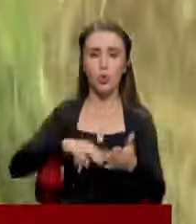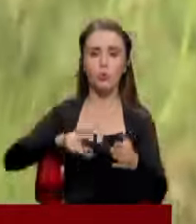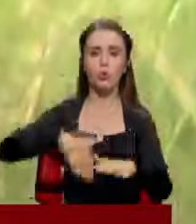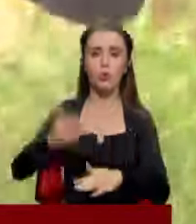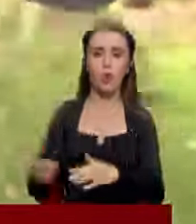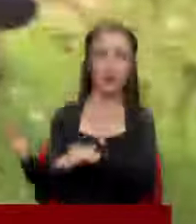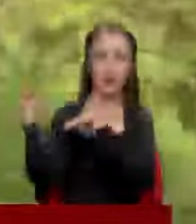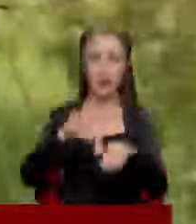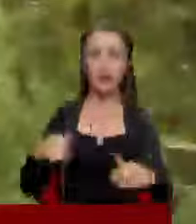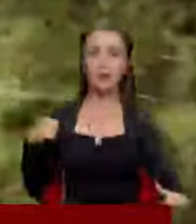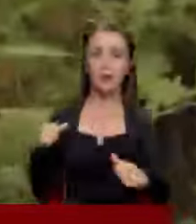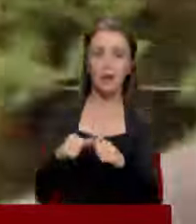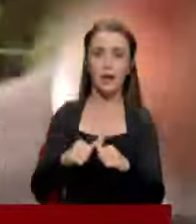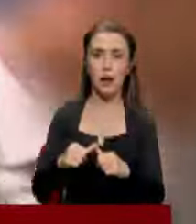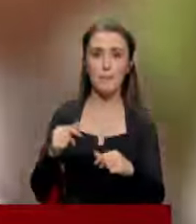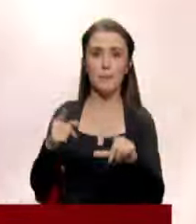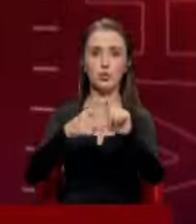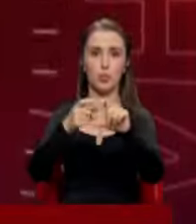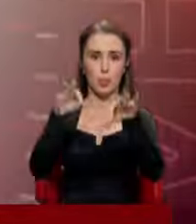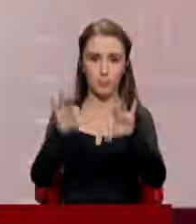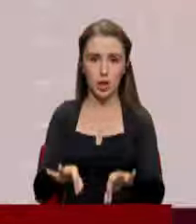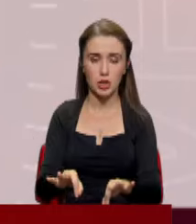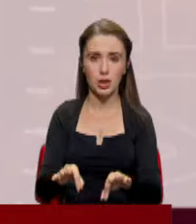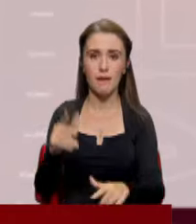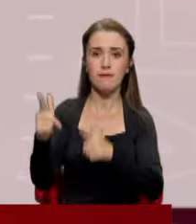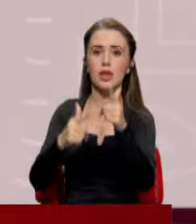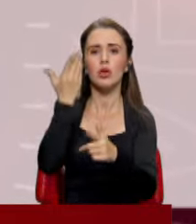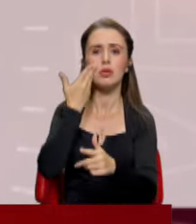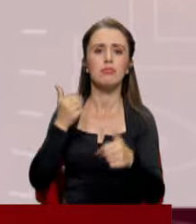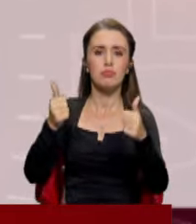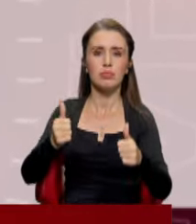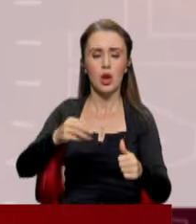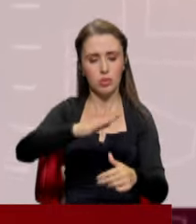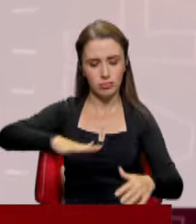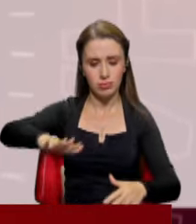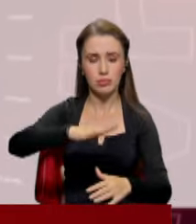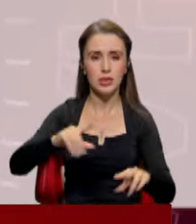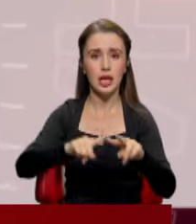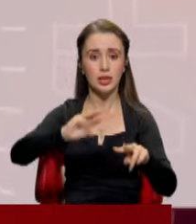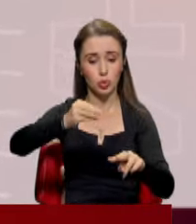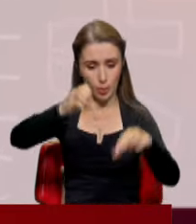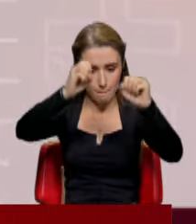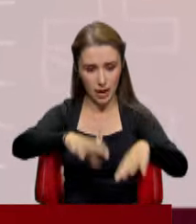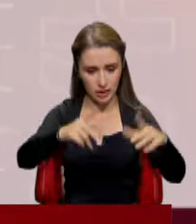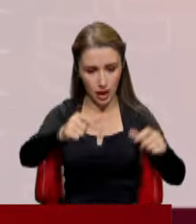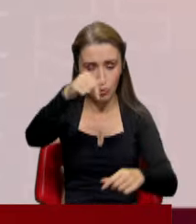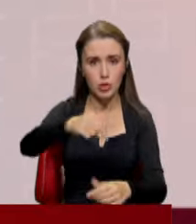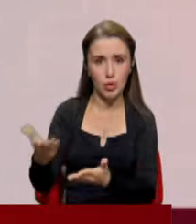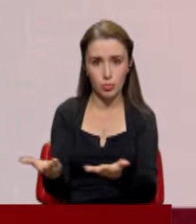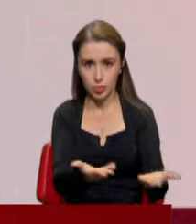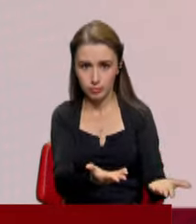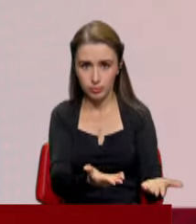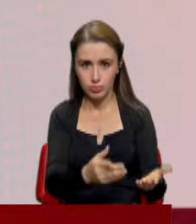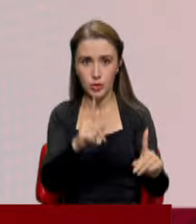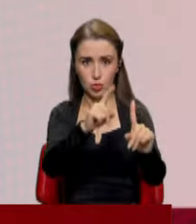kürsüde eydi bir kez daha çapraz sorgu başladı görüntüleri izledik bu küçük alan Narin kızımızın bırakıldığı yer Buyurun Nahit